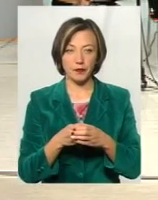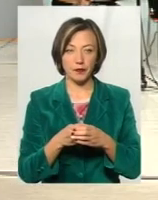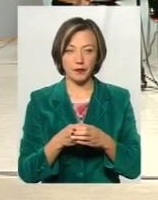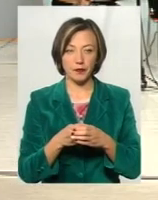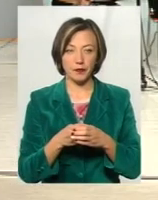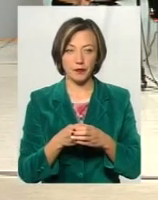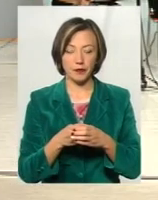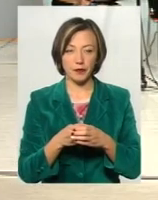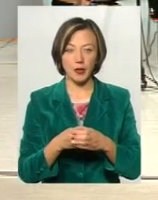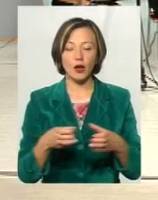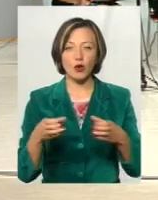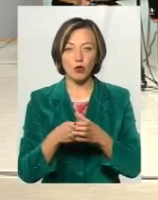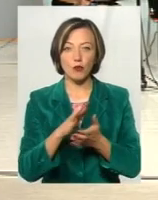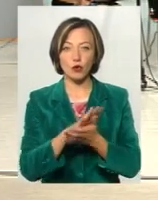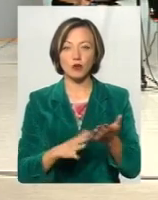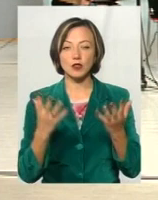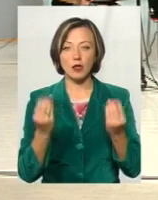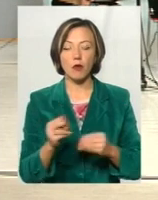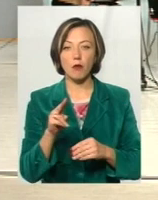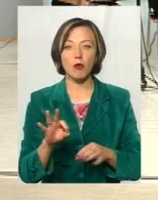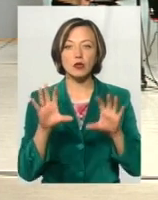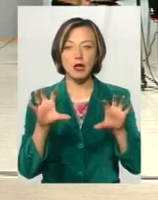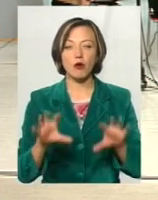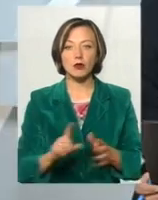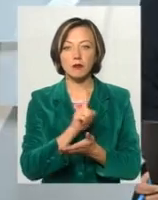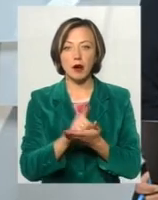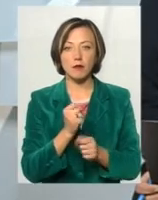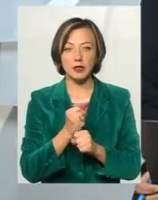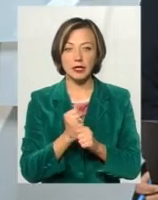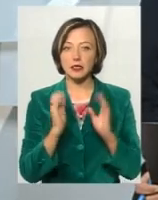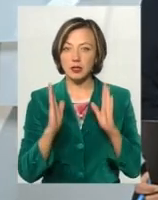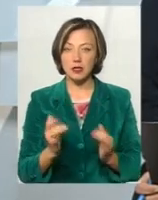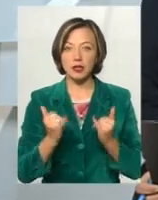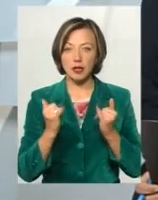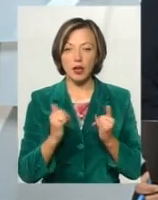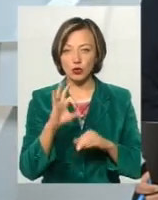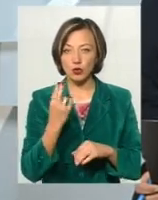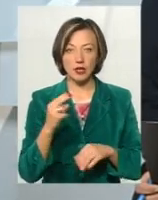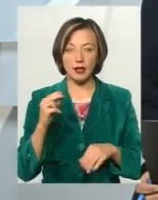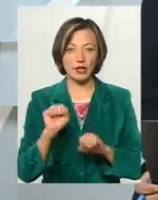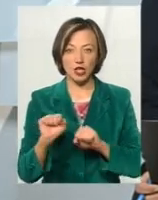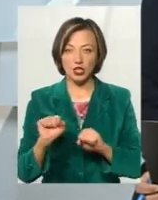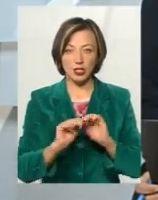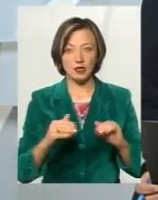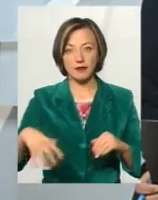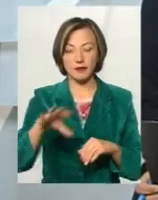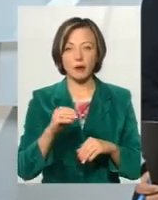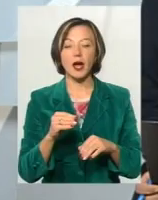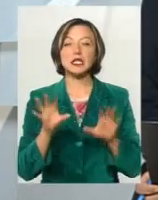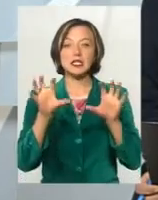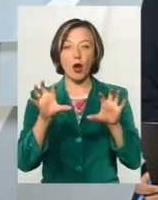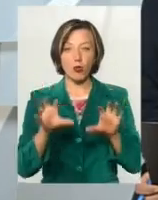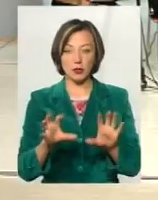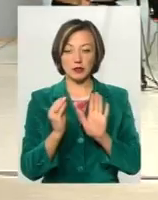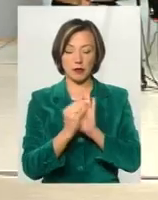Євген, групи продовженого дня по закону мають функціонувати тільки для соціально незахищених дітей чи для всіх? Значить,